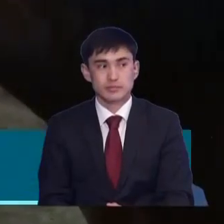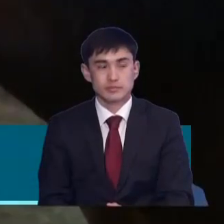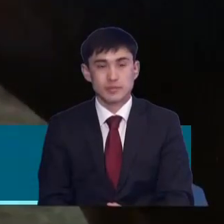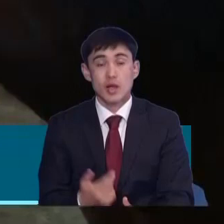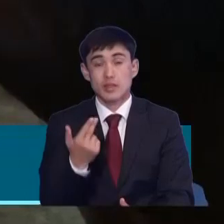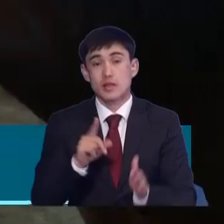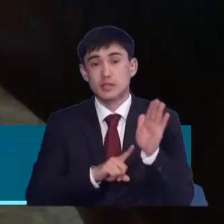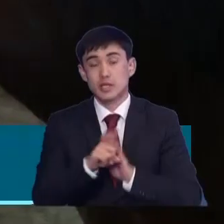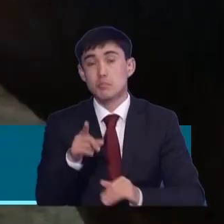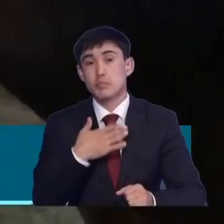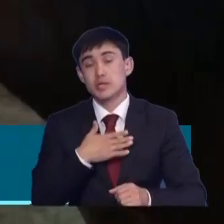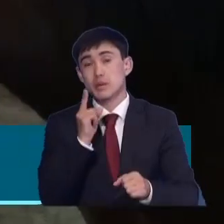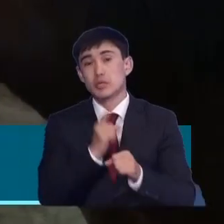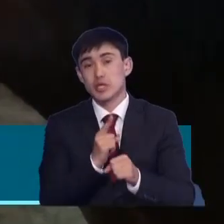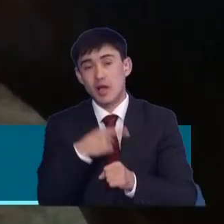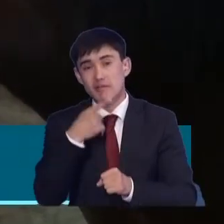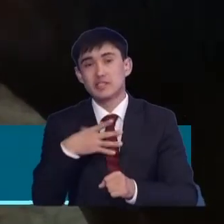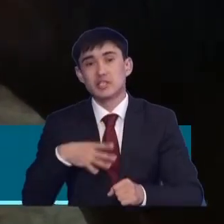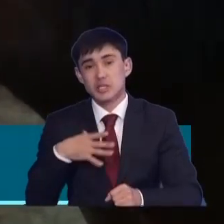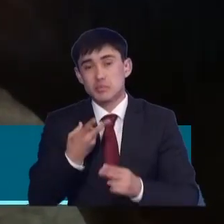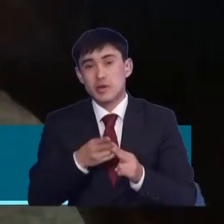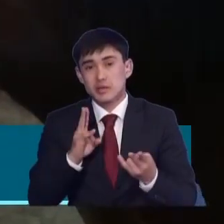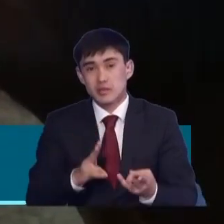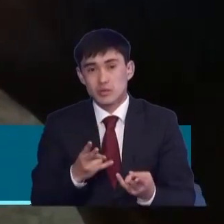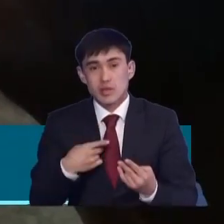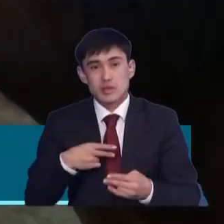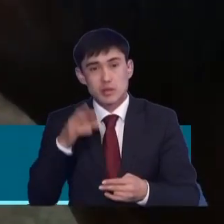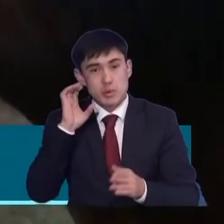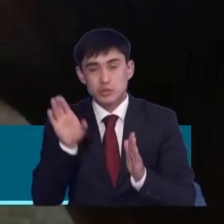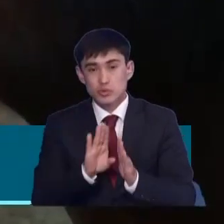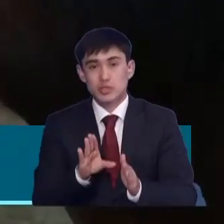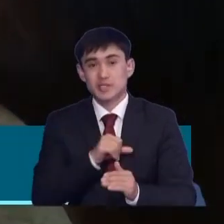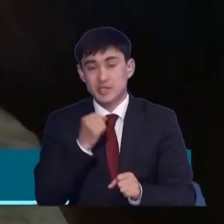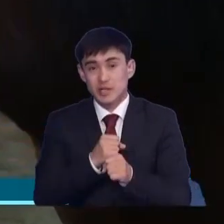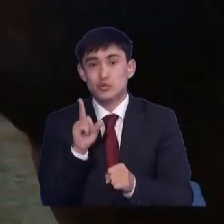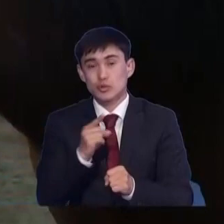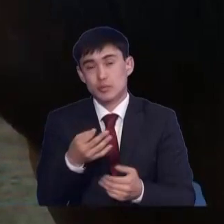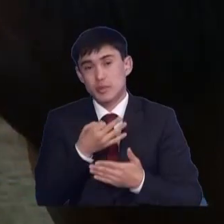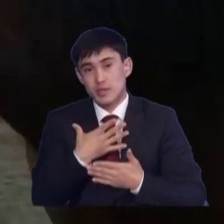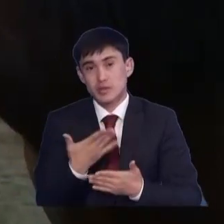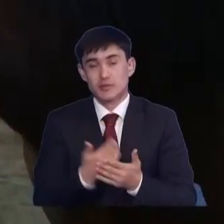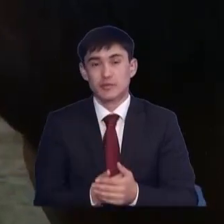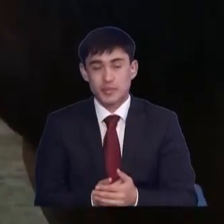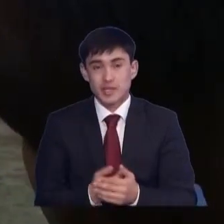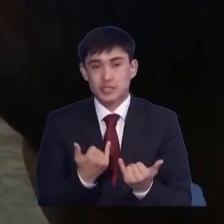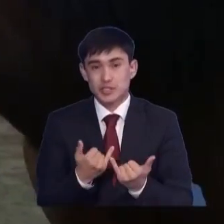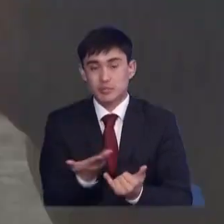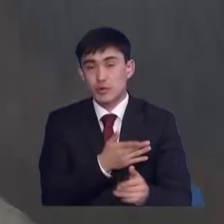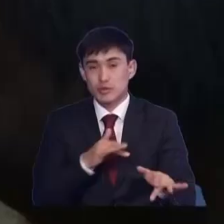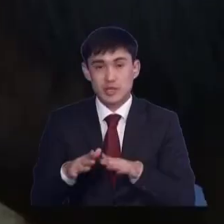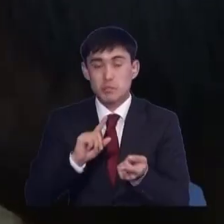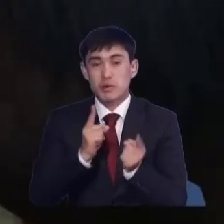Да, сначала мне запрещали. Говорили, зачем тебе это? Но я никого не послушала и сделала то, к чему меня тянуло. И сейчас мое